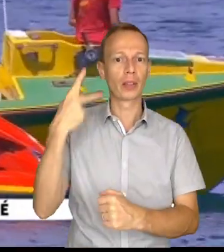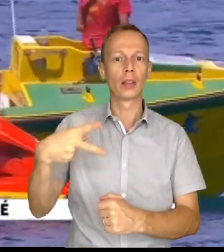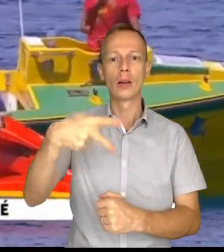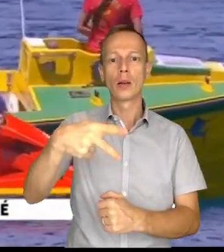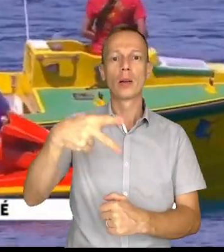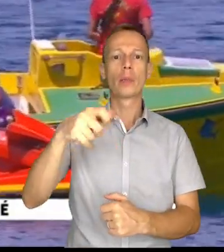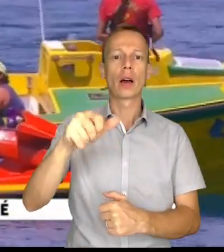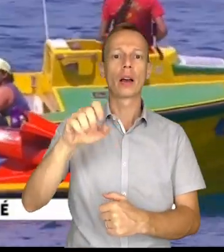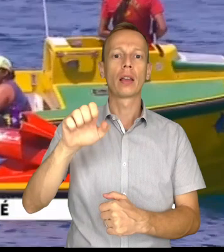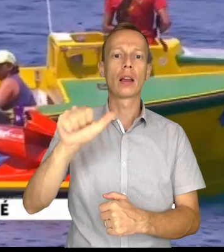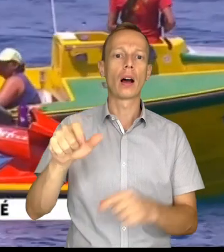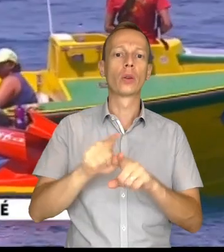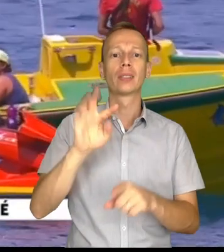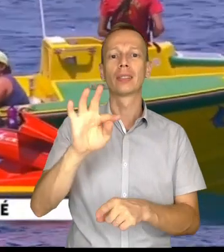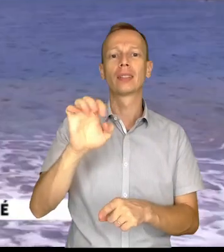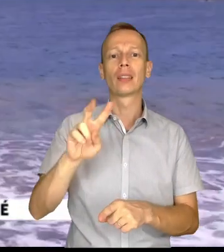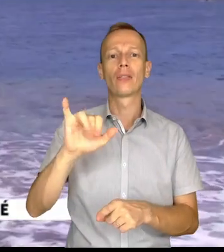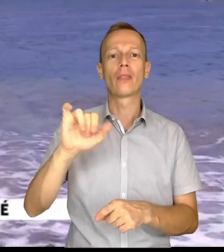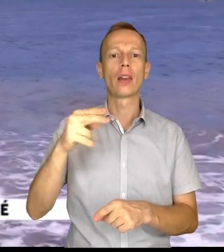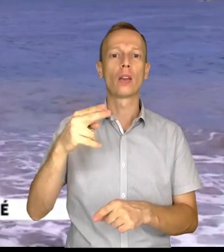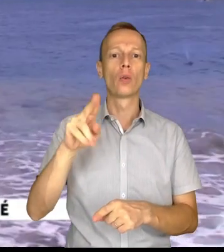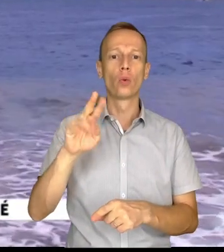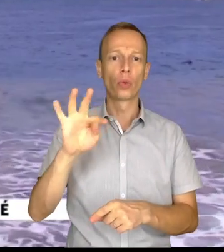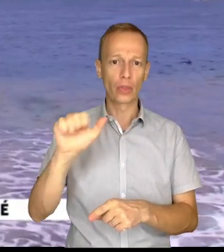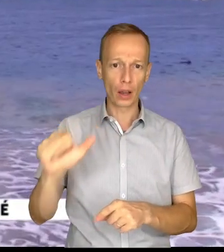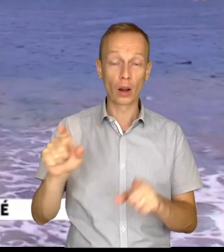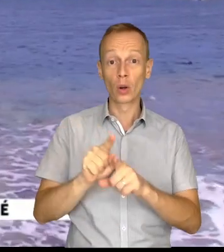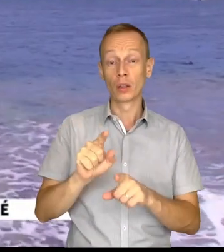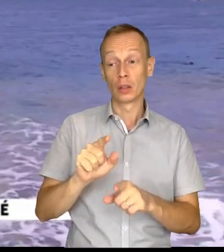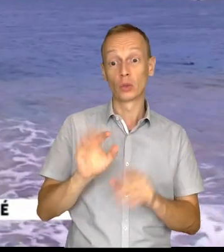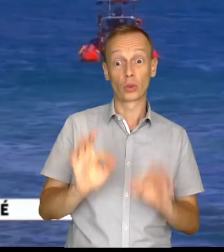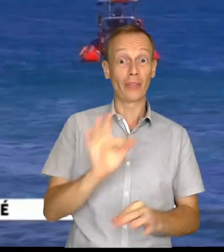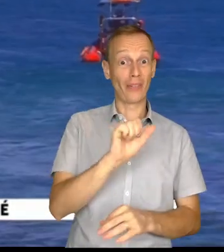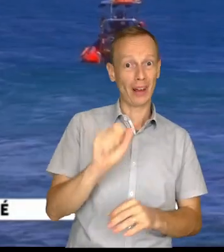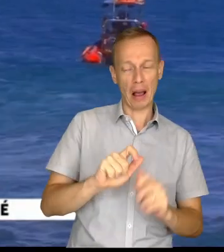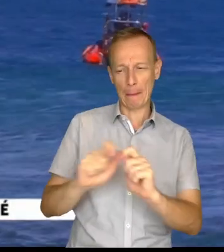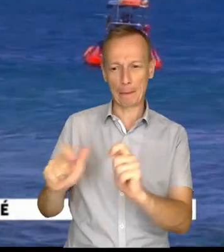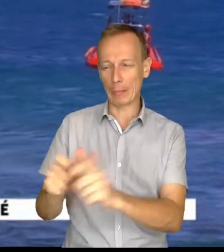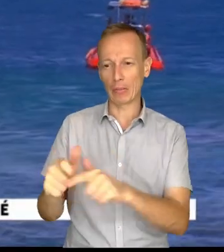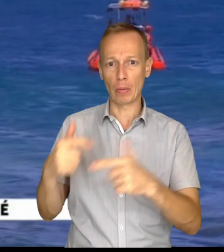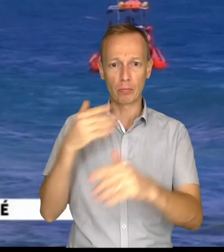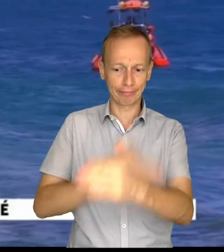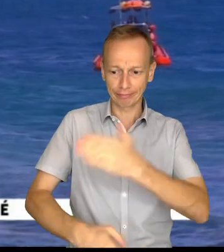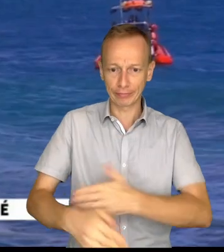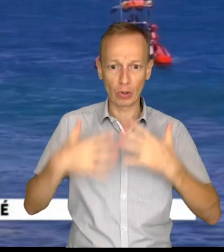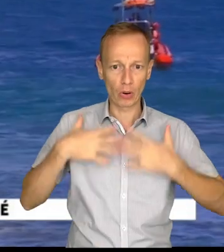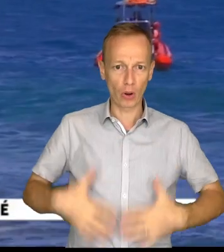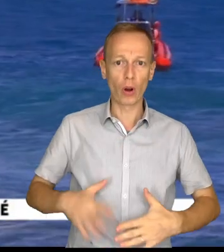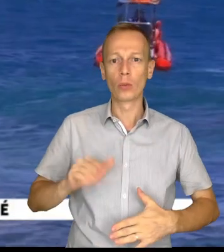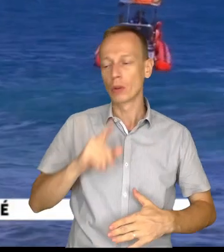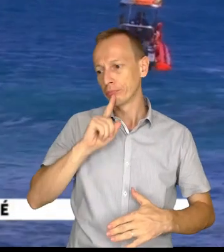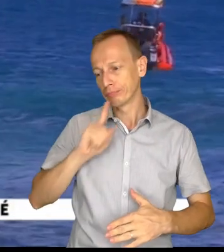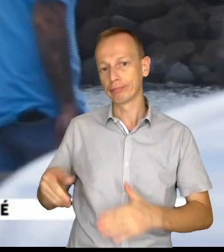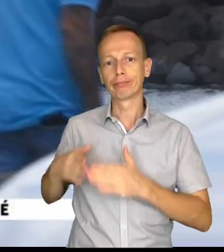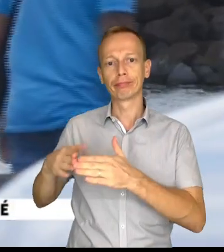des pompiers de PAEA et de Tevayuta. Et donc les pompiers de FAA ont localisé des morceaux du corps et c'est donc la brigade nautique qui est